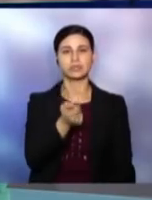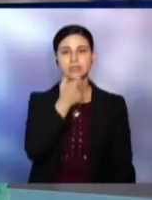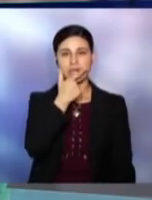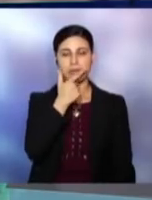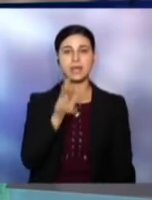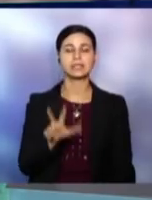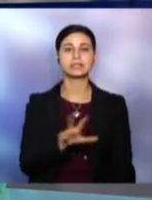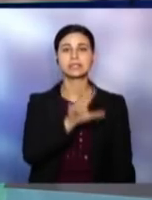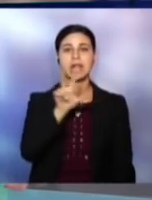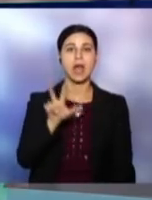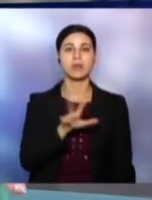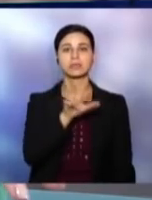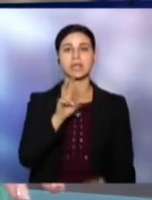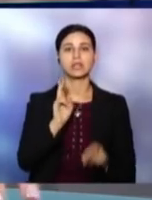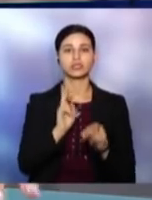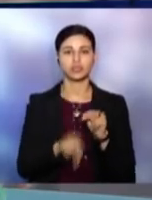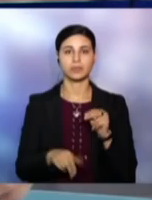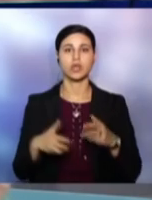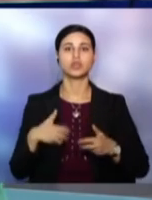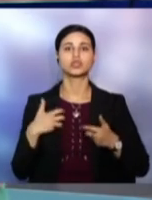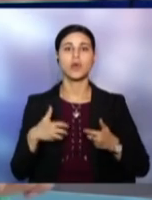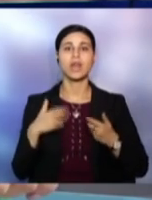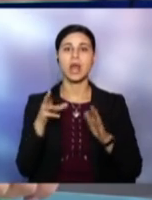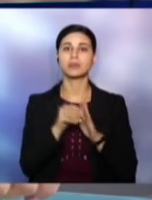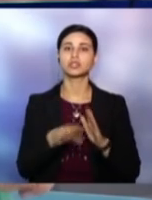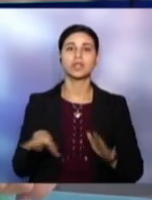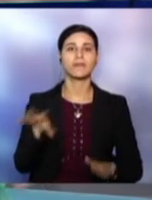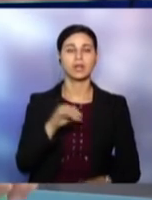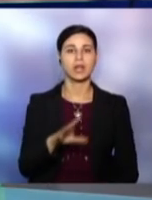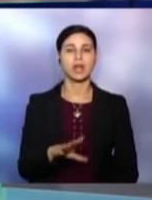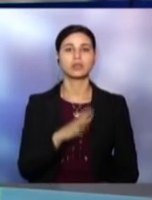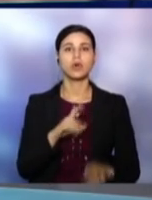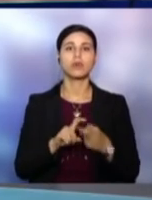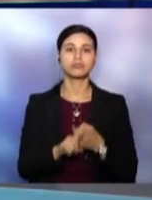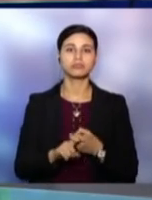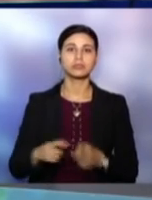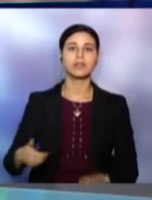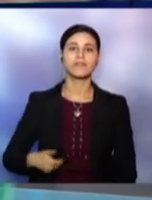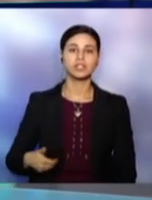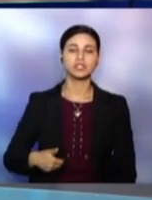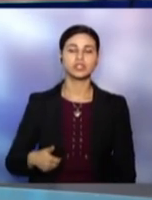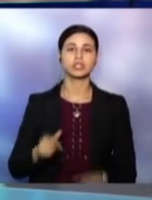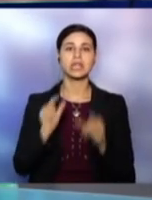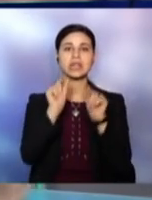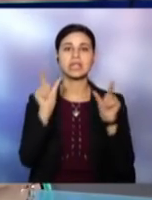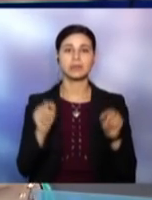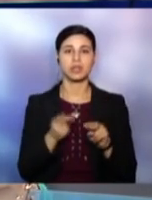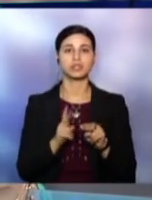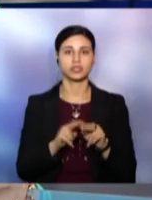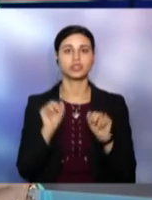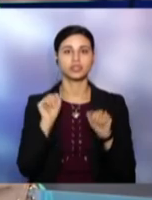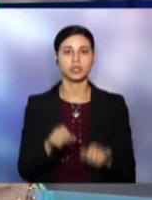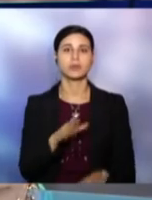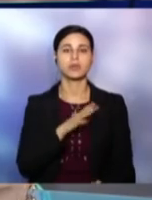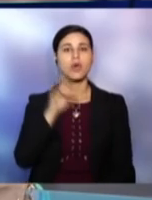3 საათის მერე ექსპერიმენტულ ცხოველებში იყო ნანახი ყველა ორგანოში, ანუ მათ შორის ღვიძში, თირკმელში და ასე შემდეგ. ანუ ეს გვაძლევს იმის